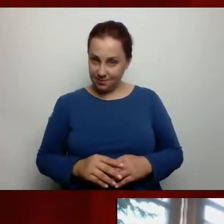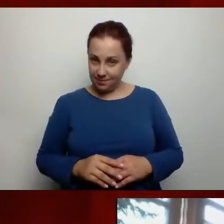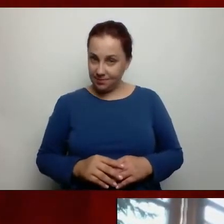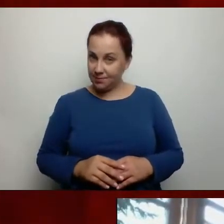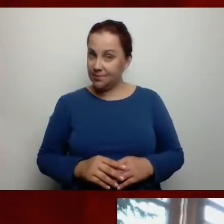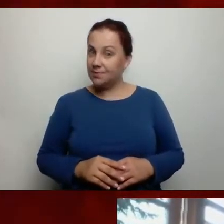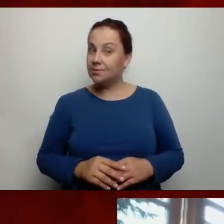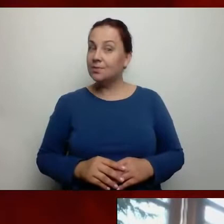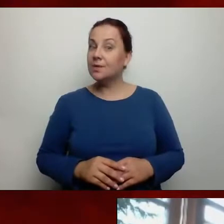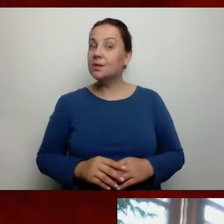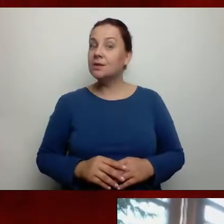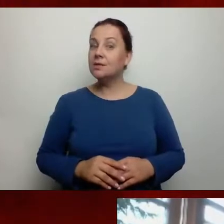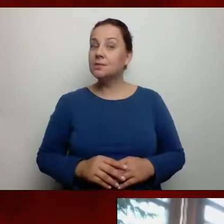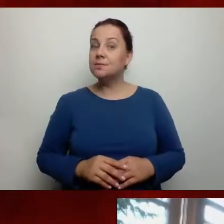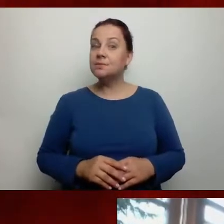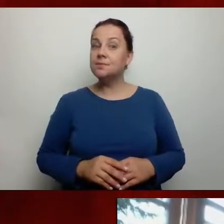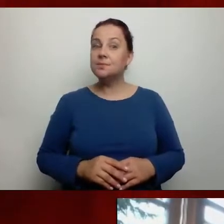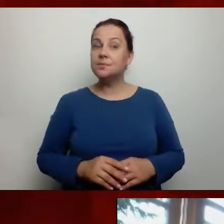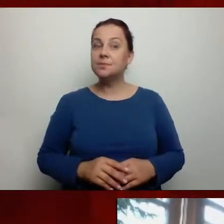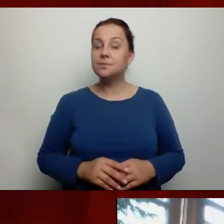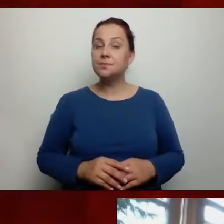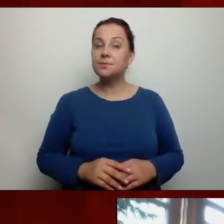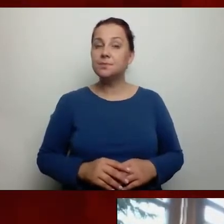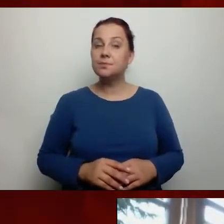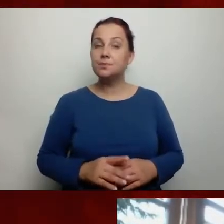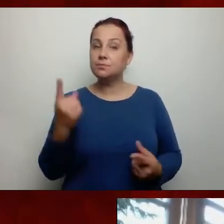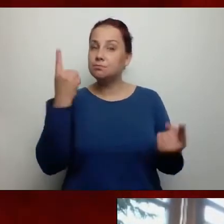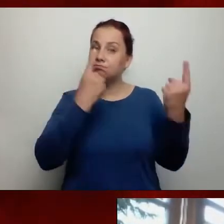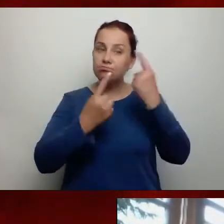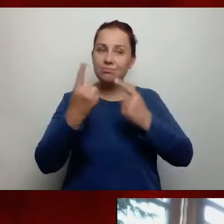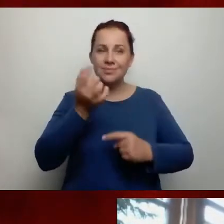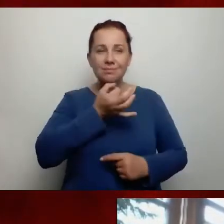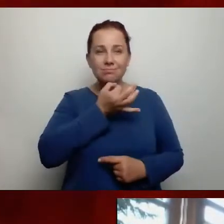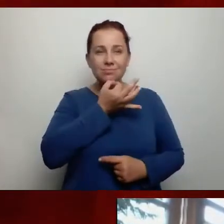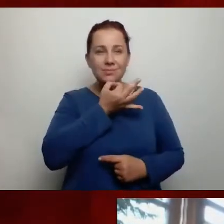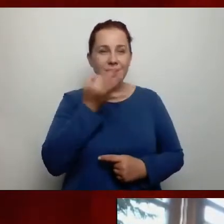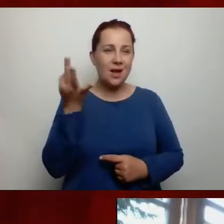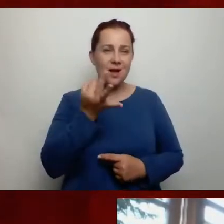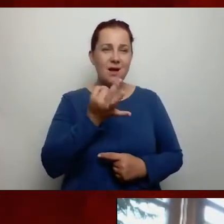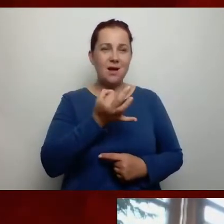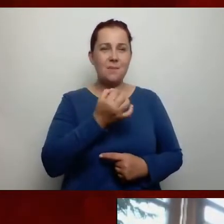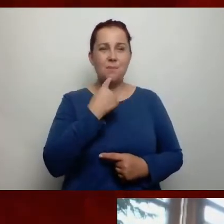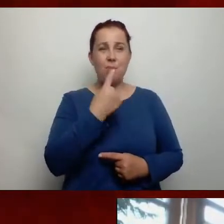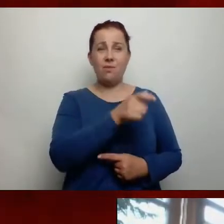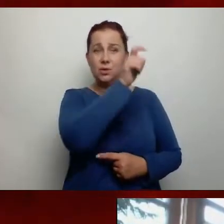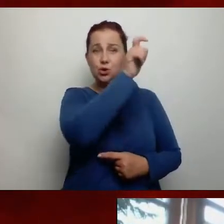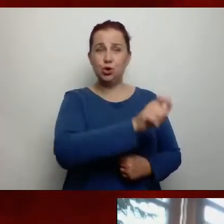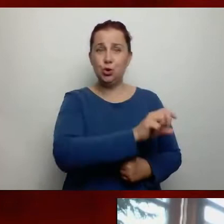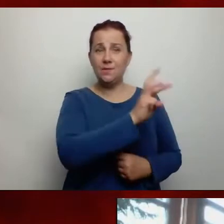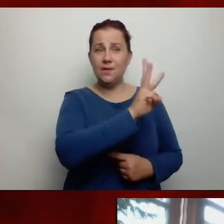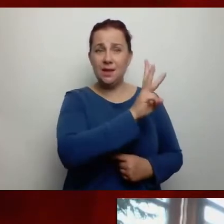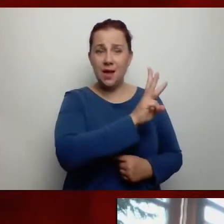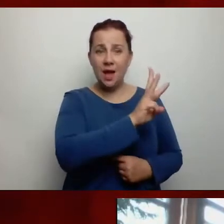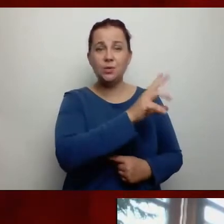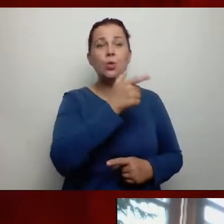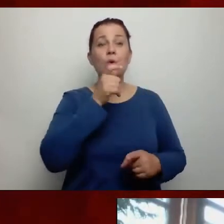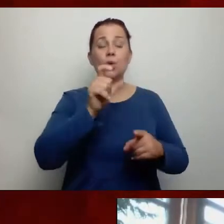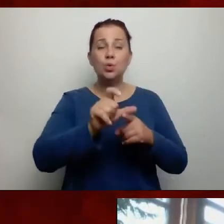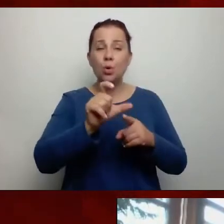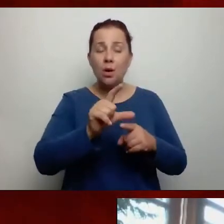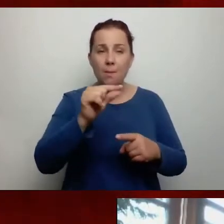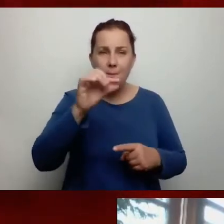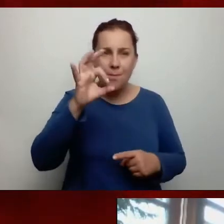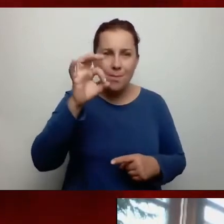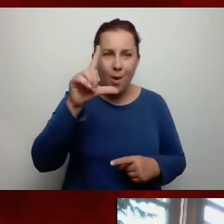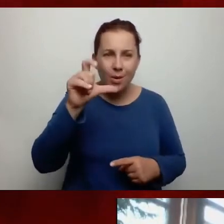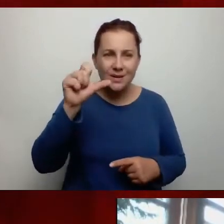Myślę, że takim słowem, które najlepiej oddaje postać Witkacego, jest słowo polimat,